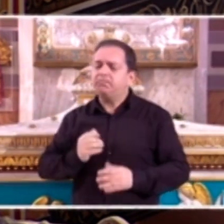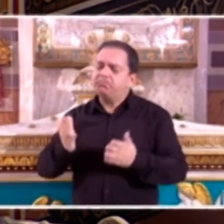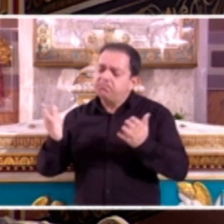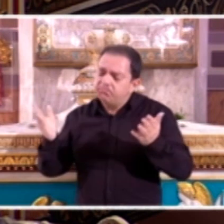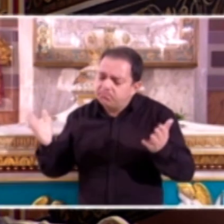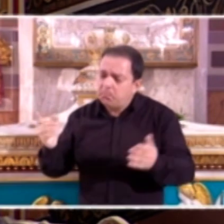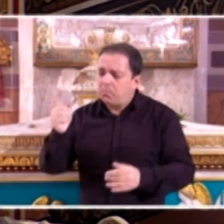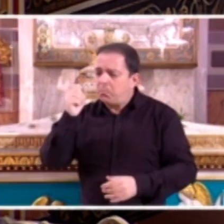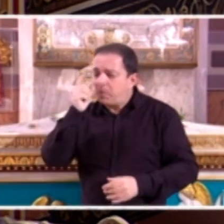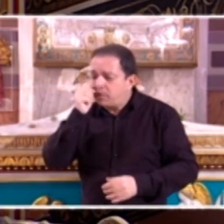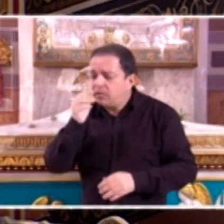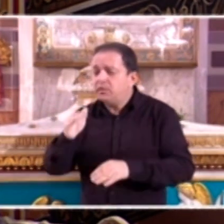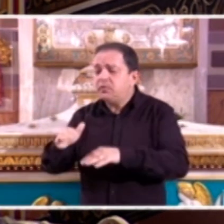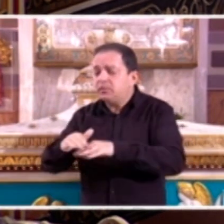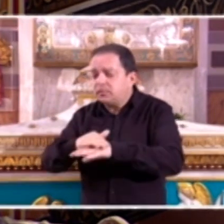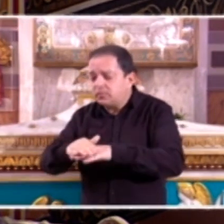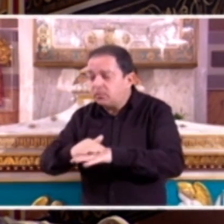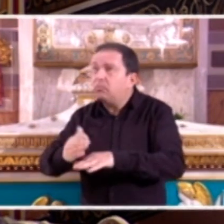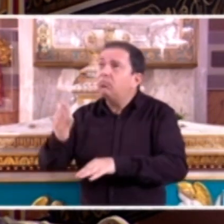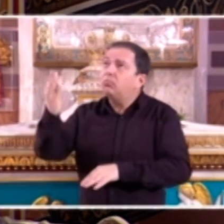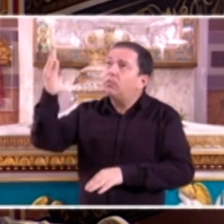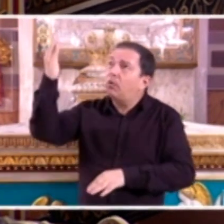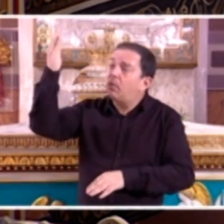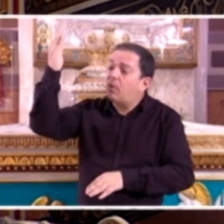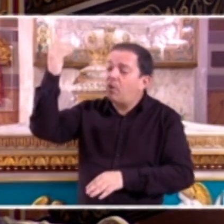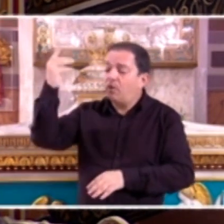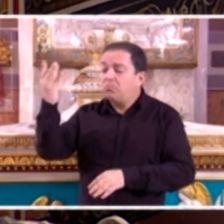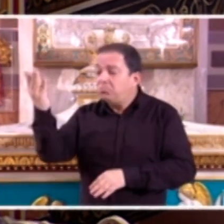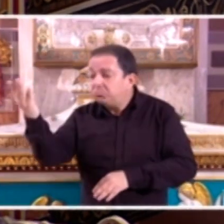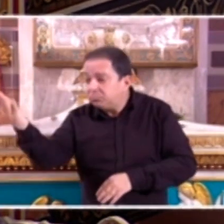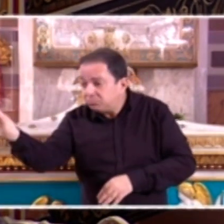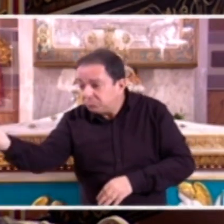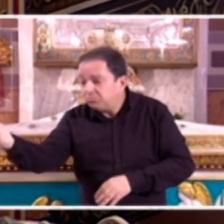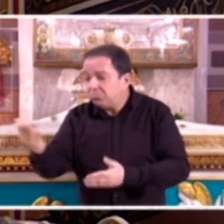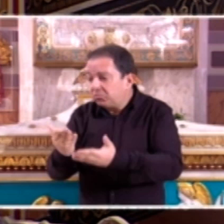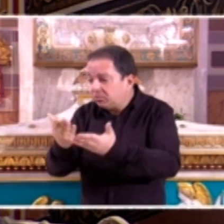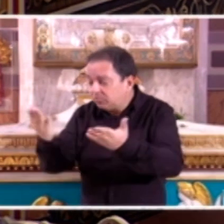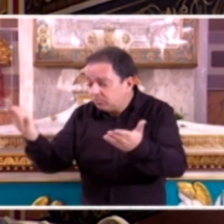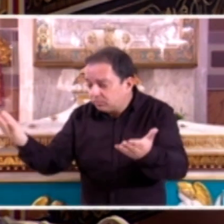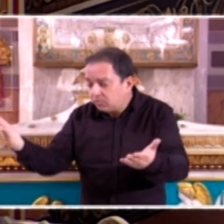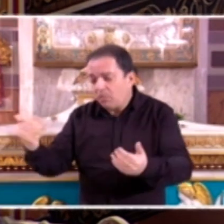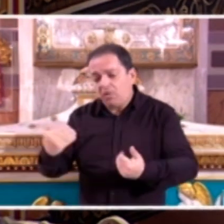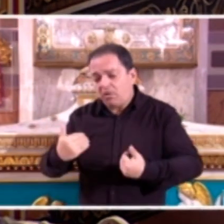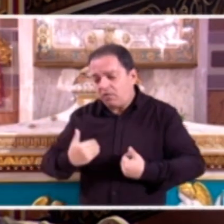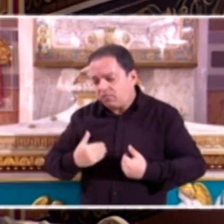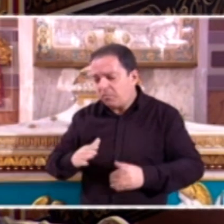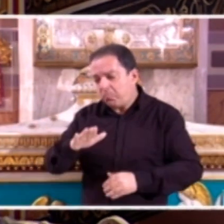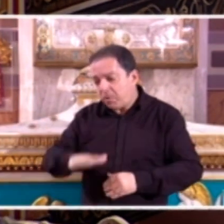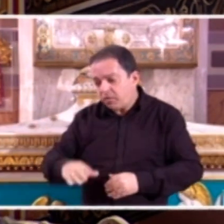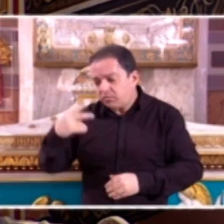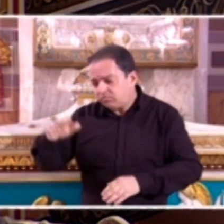Πάτερ, ημαρτών εις των ουρανών και ενωπιών σου και ουκ